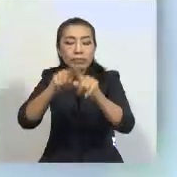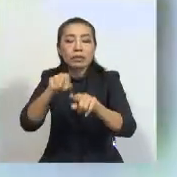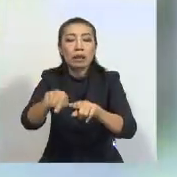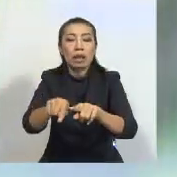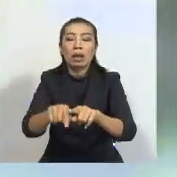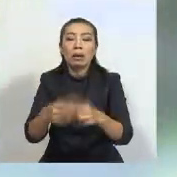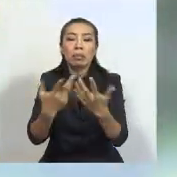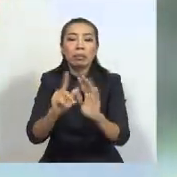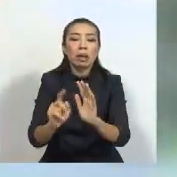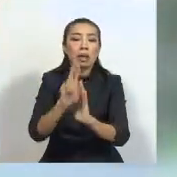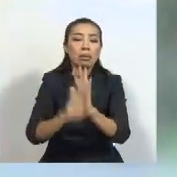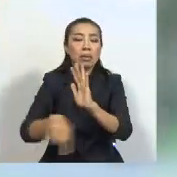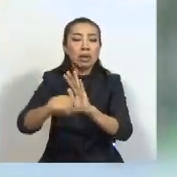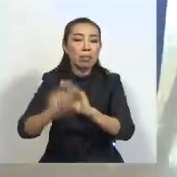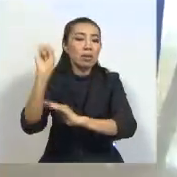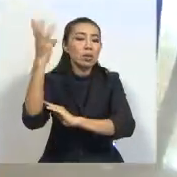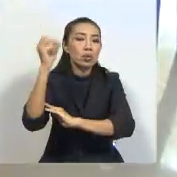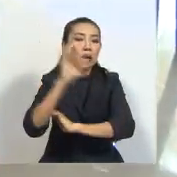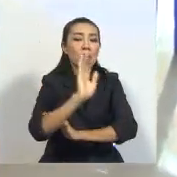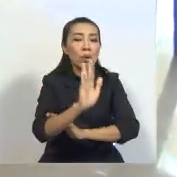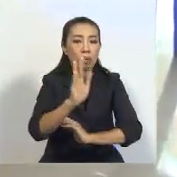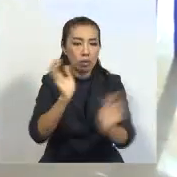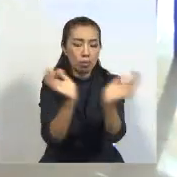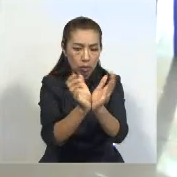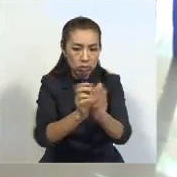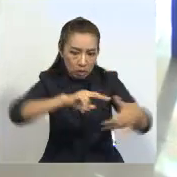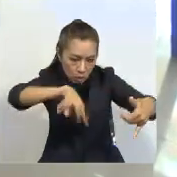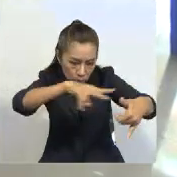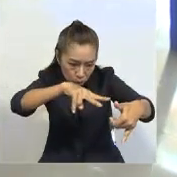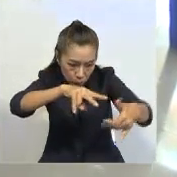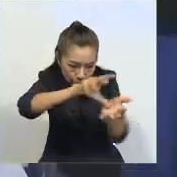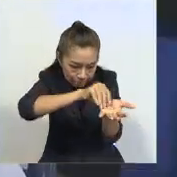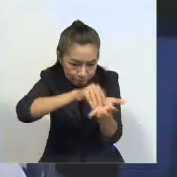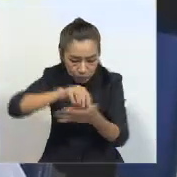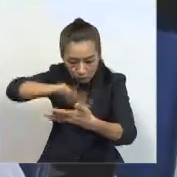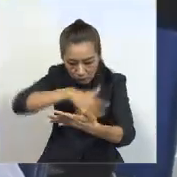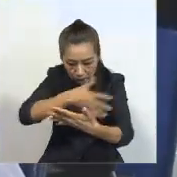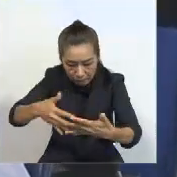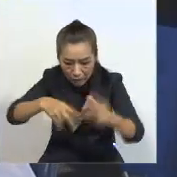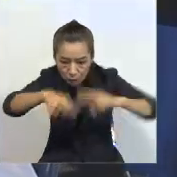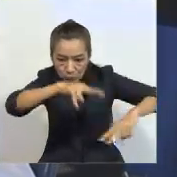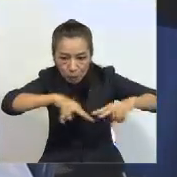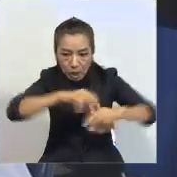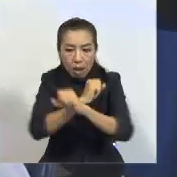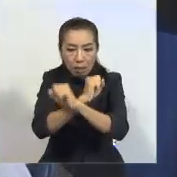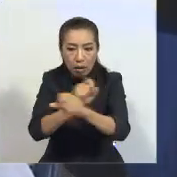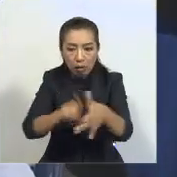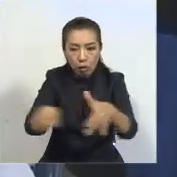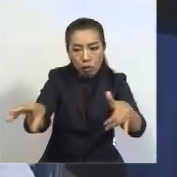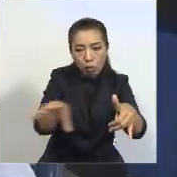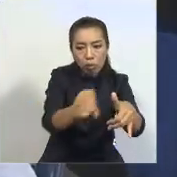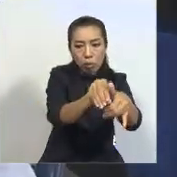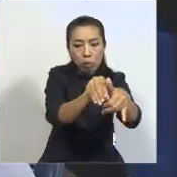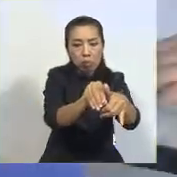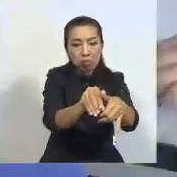ความปลอดภัยทางสุขภาพของผู้ต้องขังเพื่อร่วมกันวางแผนการรักษาได้อย่างถูกต้องและป้องกันความเสี่ยงที่อาจจะท